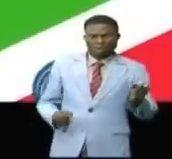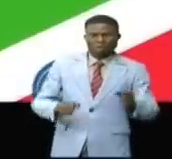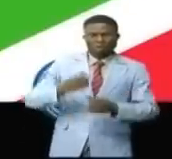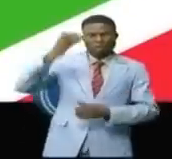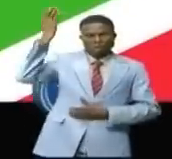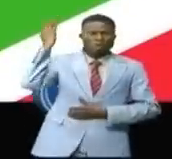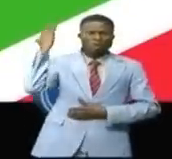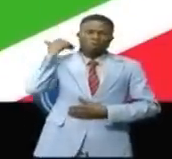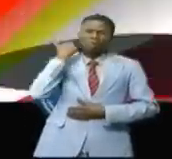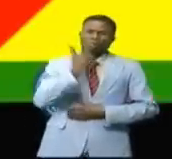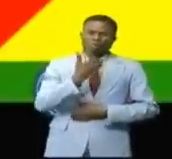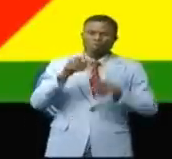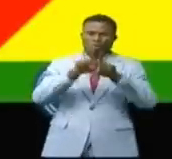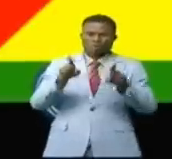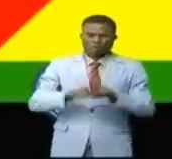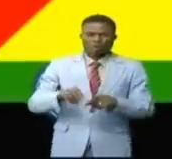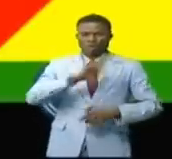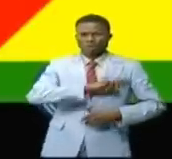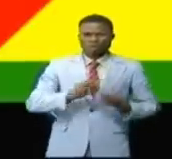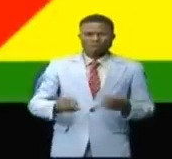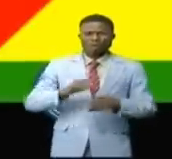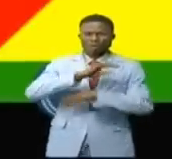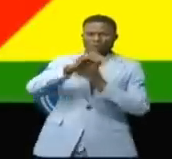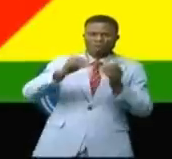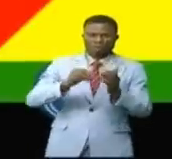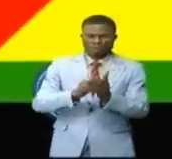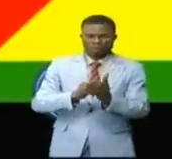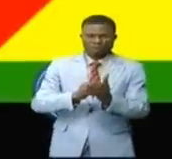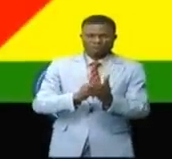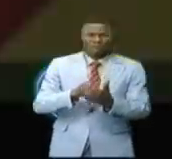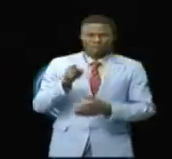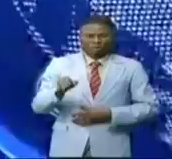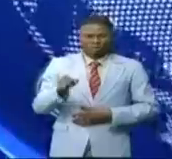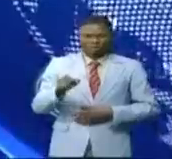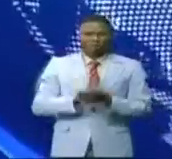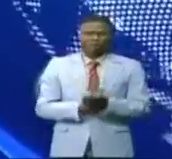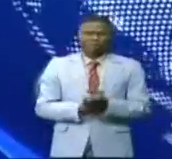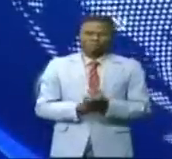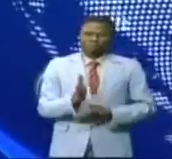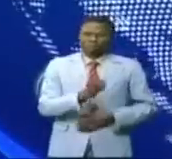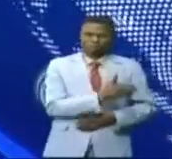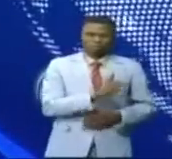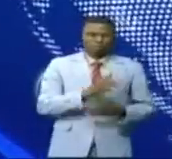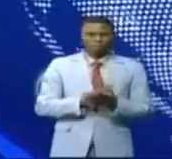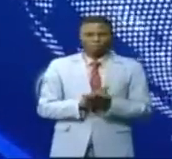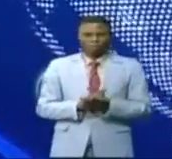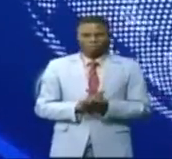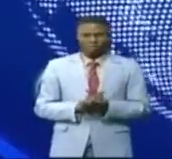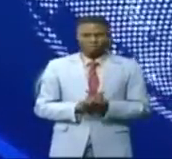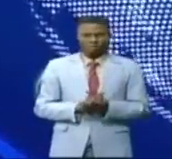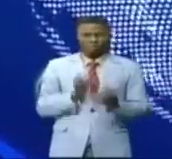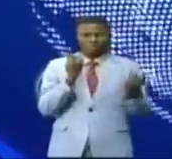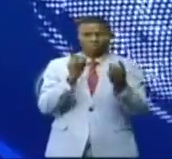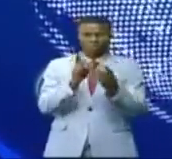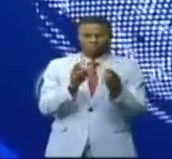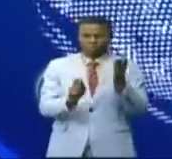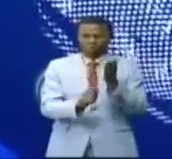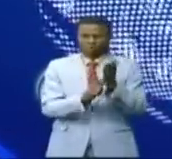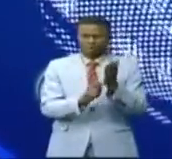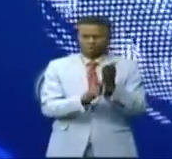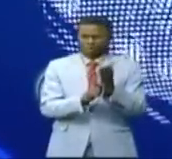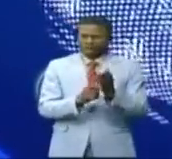et la république démocratique de sao tomé et principe et face à une technologie de pointe